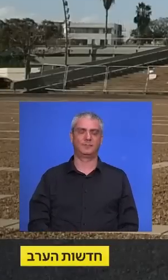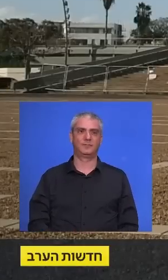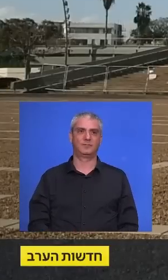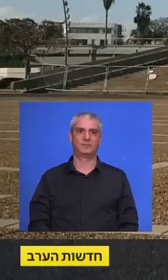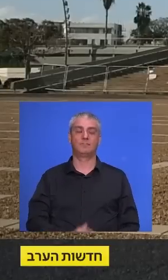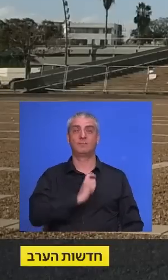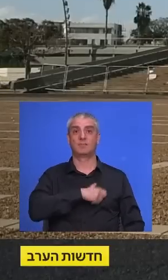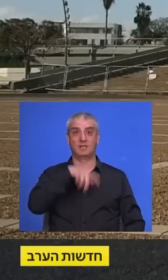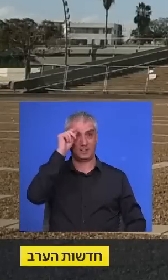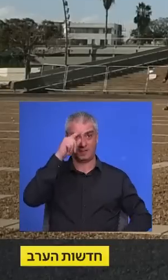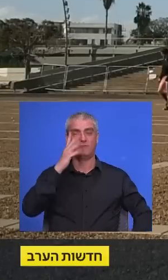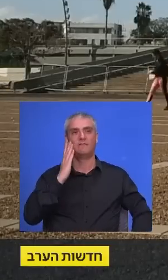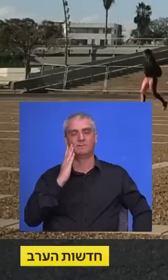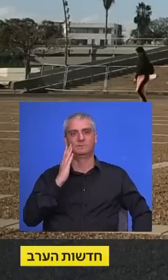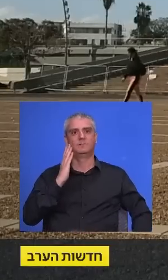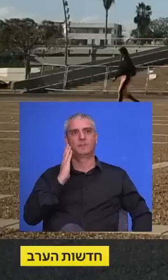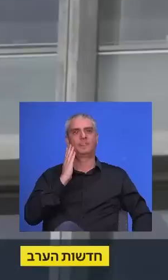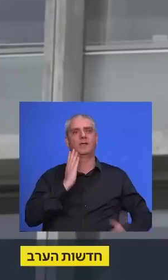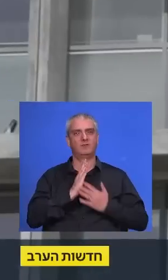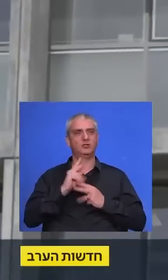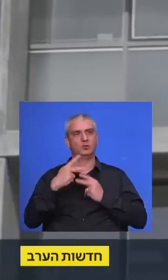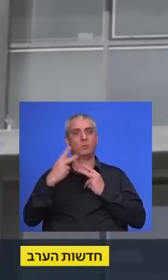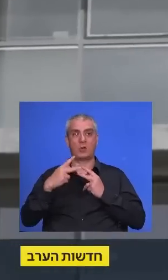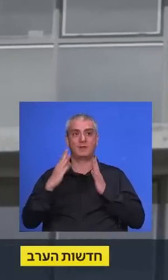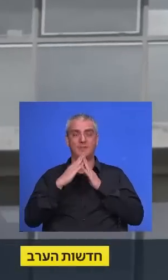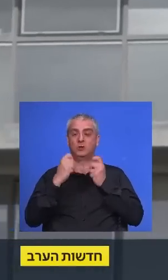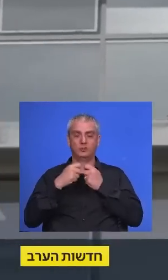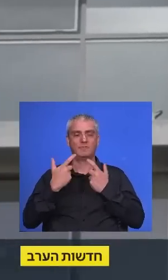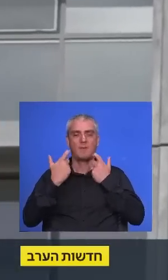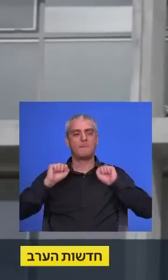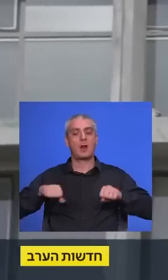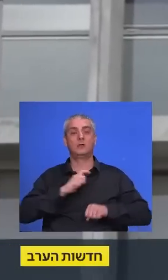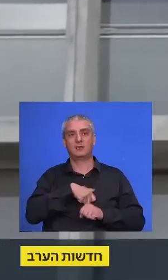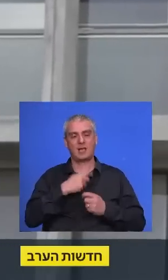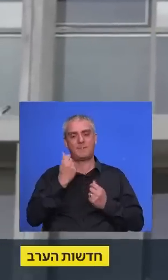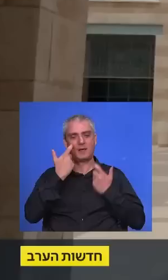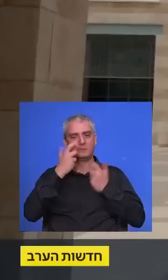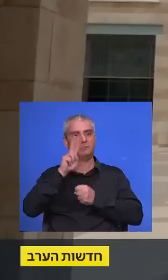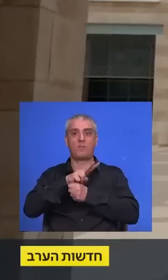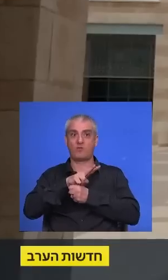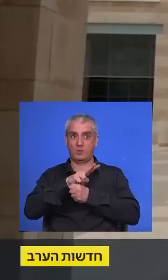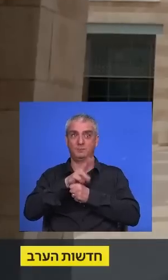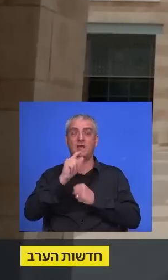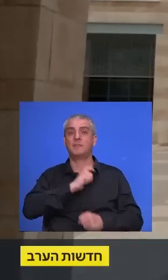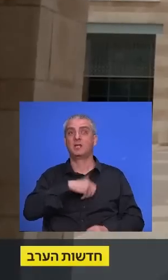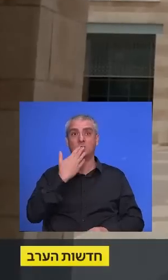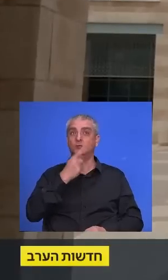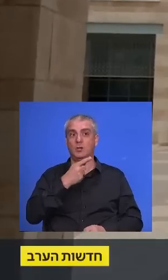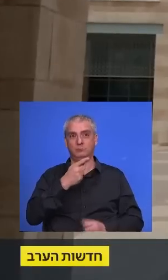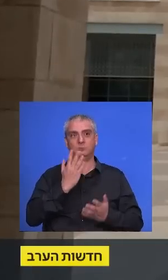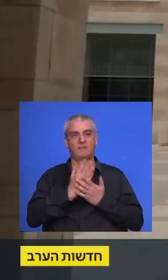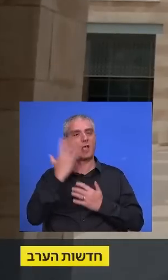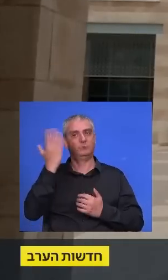בעיריית תל אביב כבר קיימים כמה פרויקטים של דיור שיתופי בבעלות עירונית ועם מחירים מפוקחים, וגם בעיריית ירושלים כבר